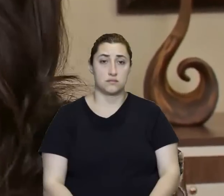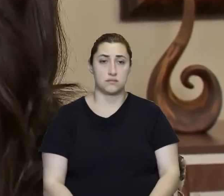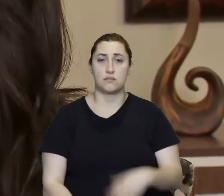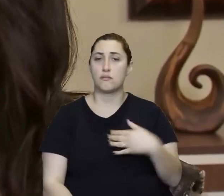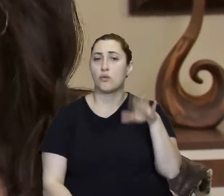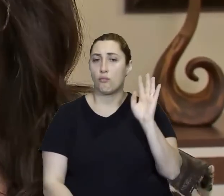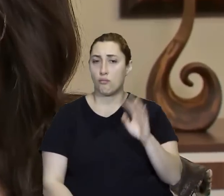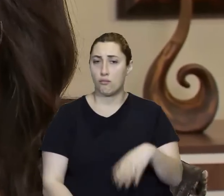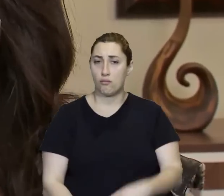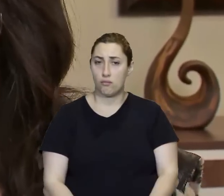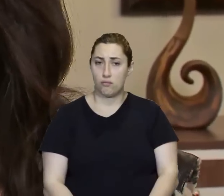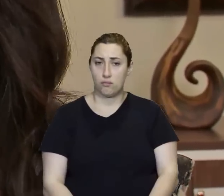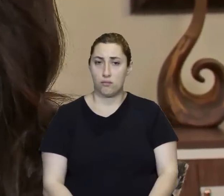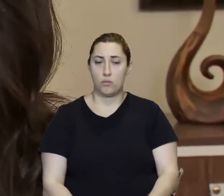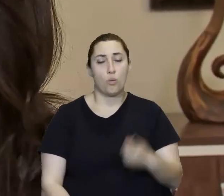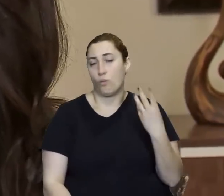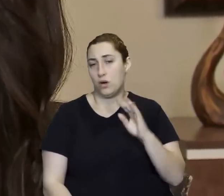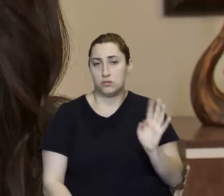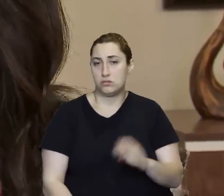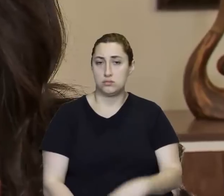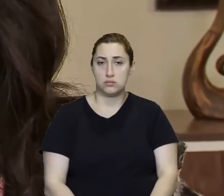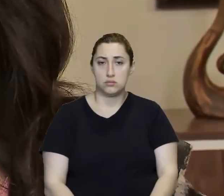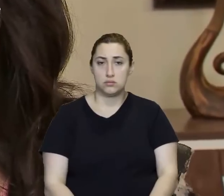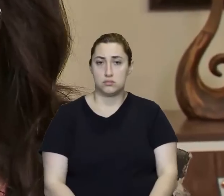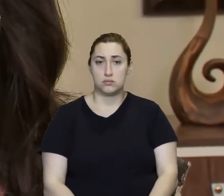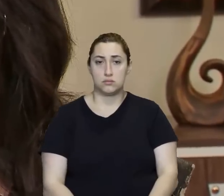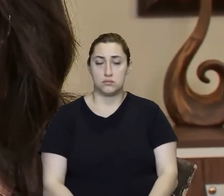Yok canım. Olur mu öyle şey?